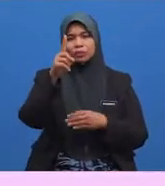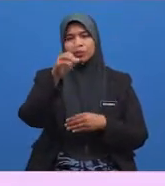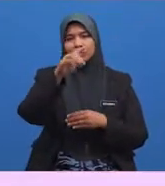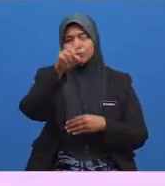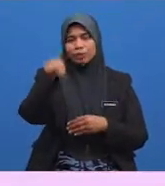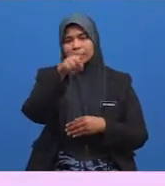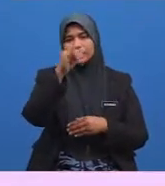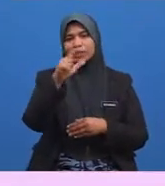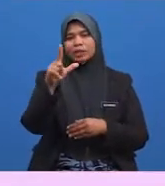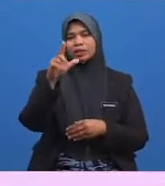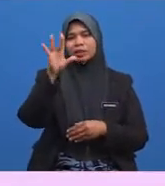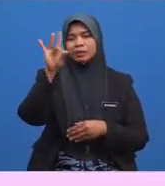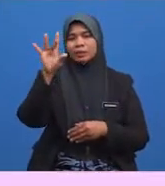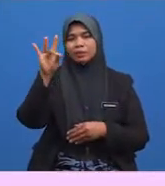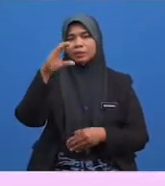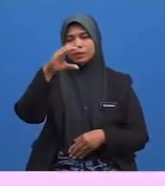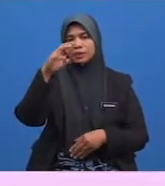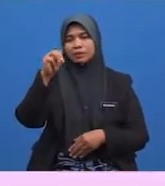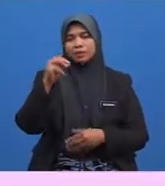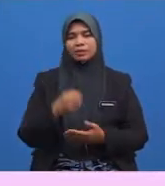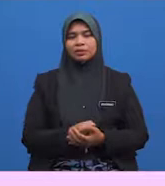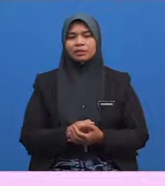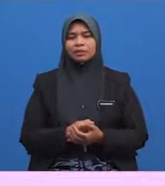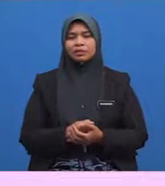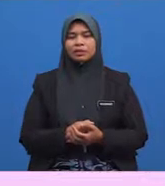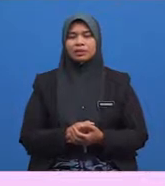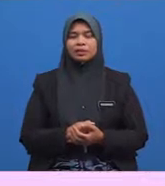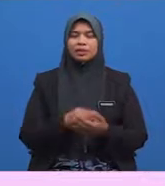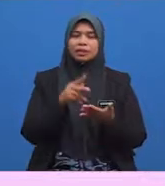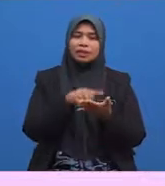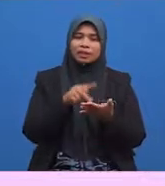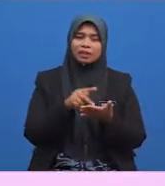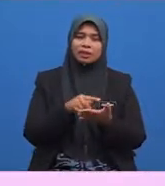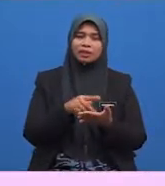ialah 88 cm.